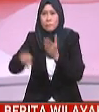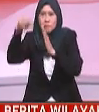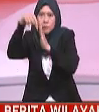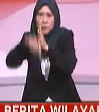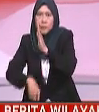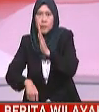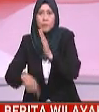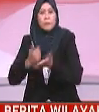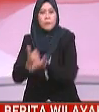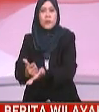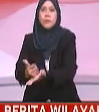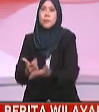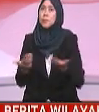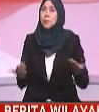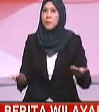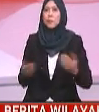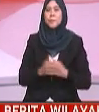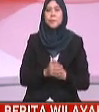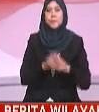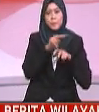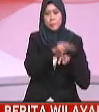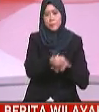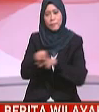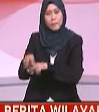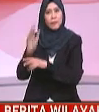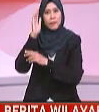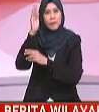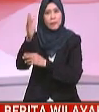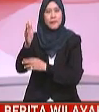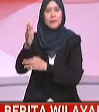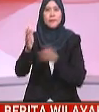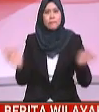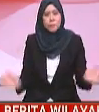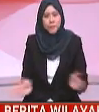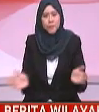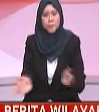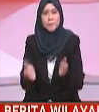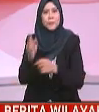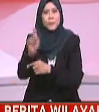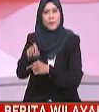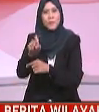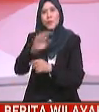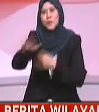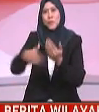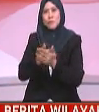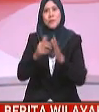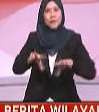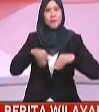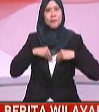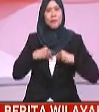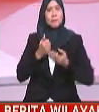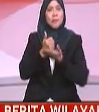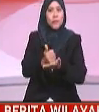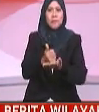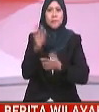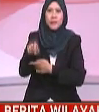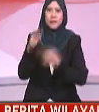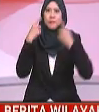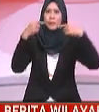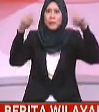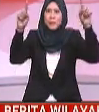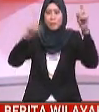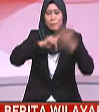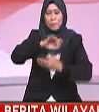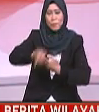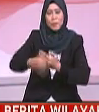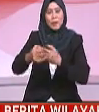dibantu. Pemantauan itu juga katanya akan menjadi satu galakan untuk memastikan para penerima bantuan untuk berjaya dalam apa-apa